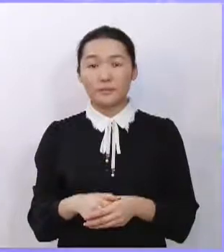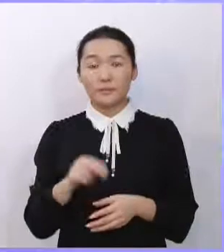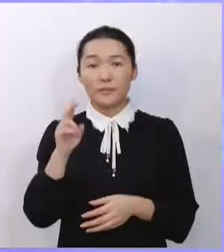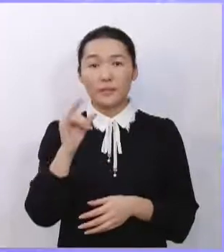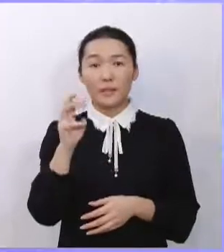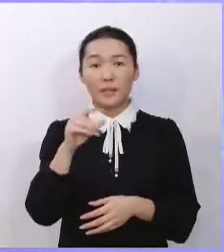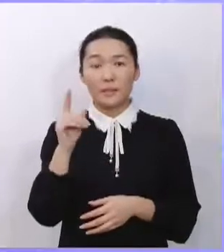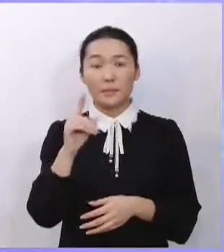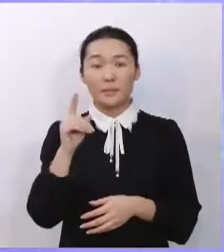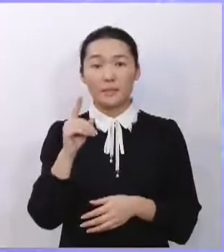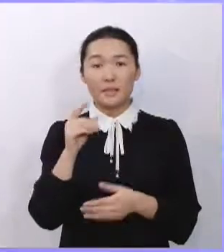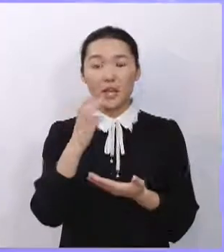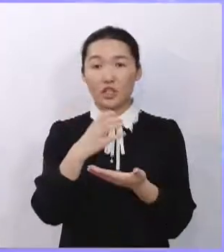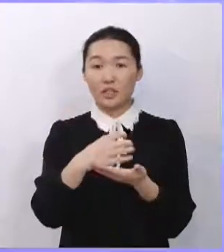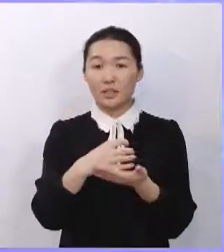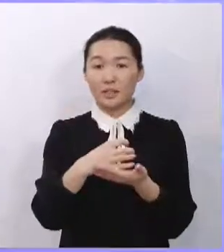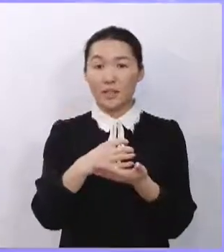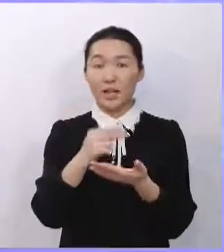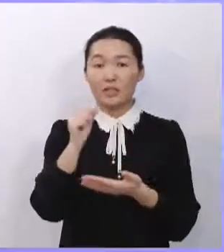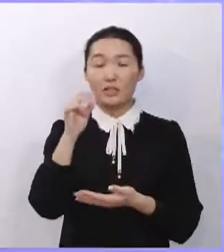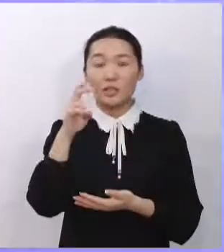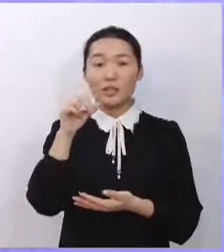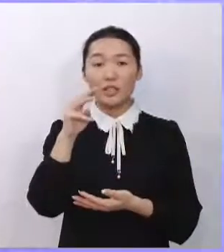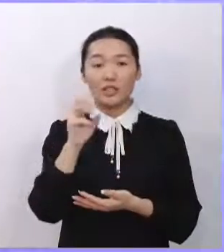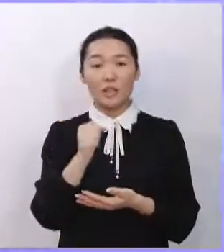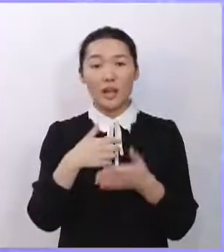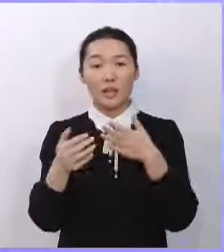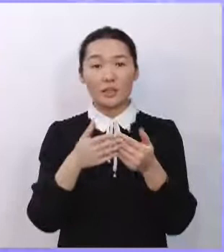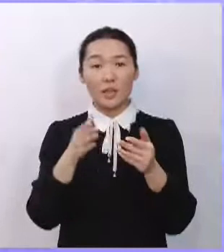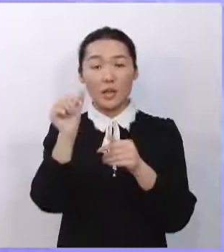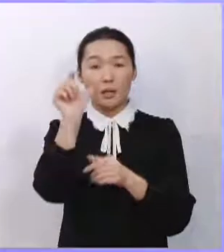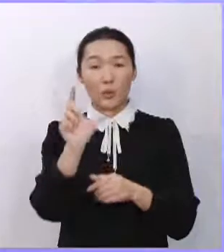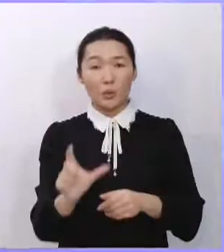Кымыз чыныда, чанашта же бөтөлкөдө сакталат.